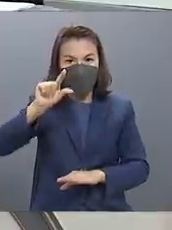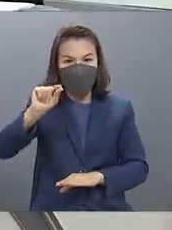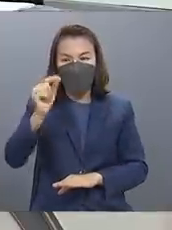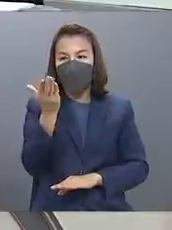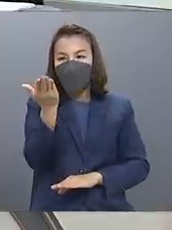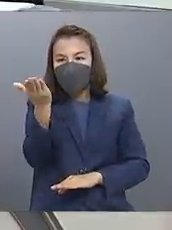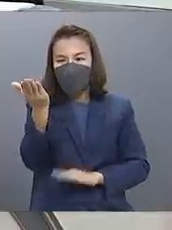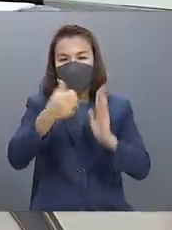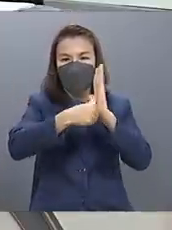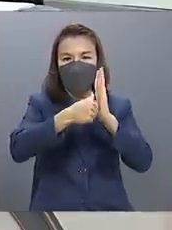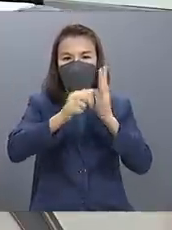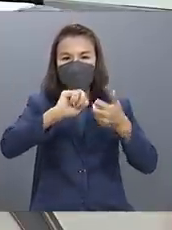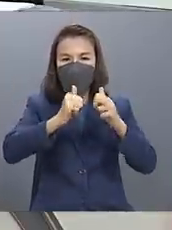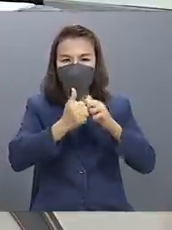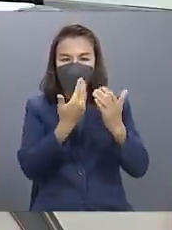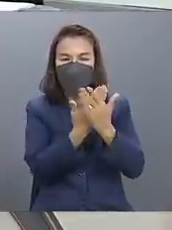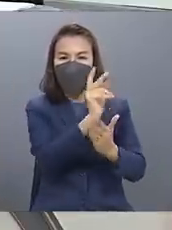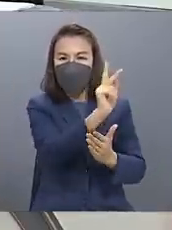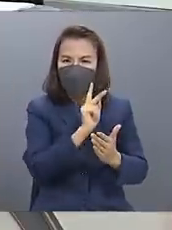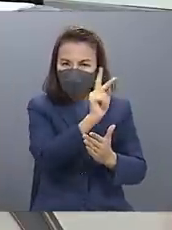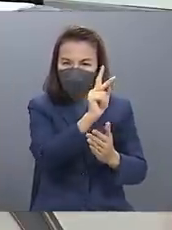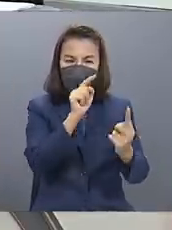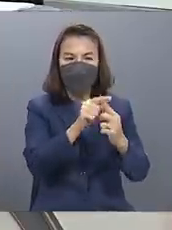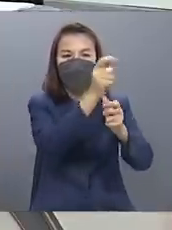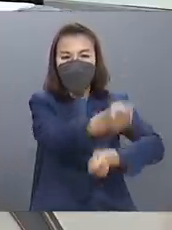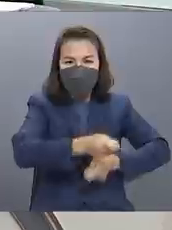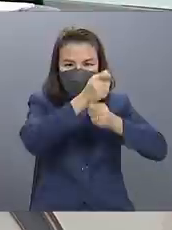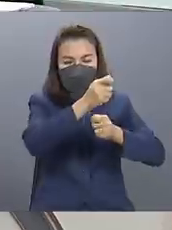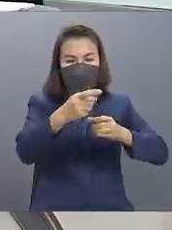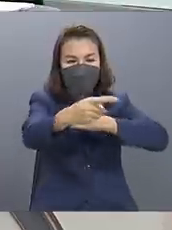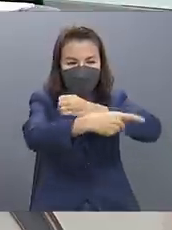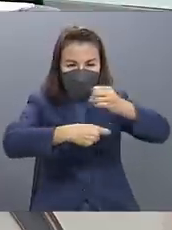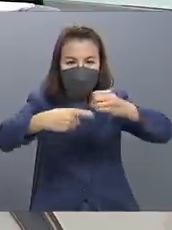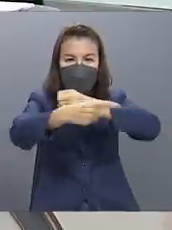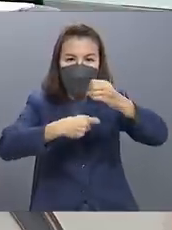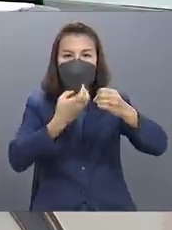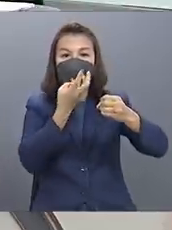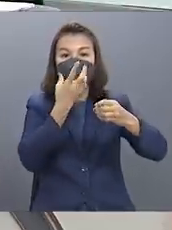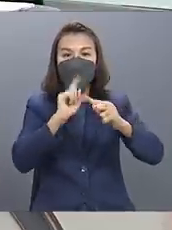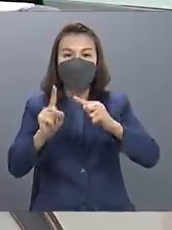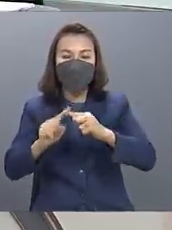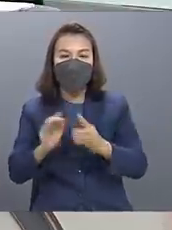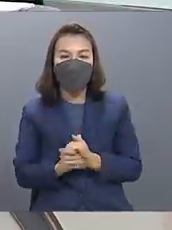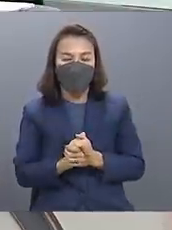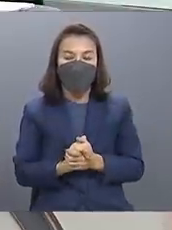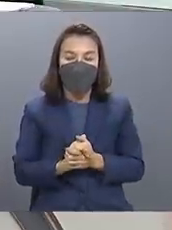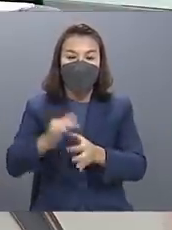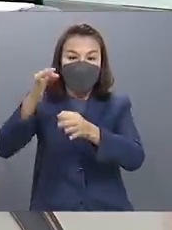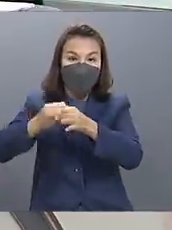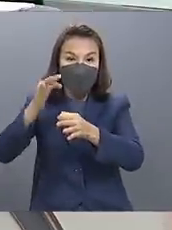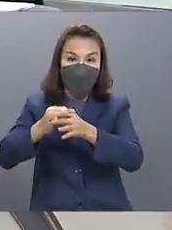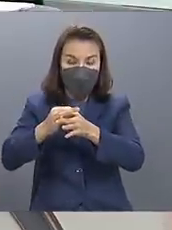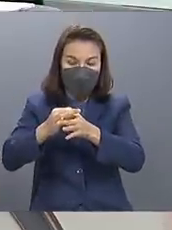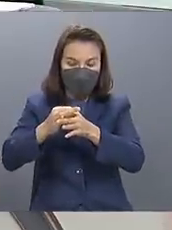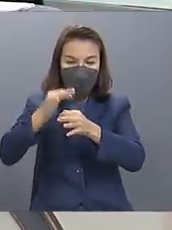ปัญหาหนี้สินทางการเกษตรกองทุนฟื้นฟูลูกหนี้ที่เป็นธนาคารเฉพาะกิจของรัฐ 4แห่งให้นำเข้าสู่การ